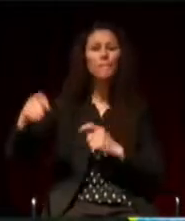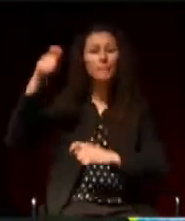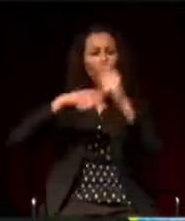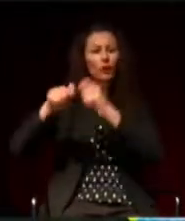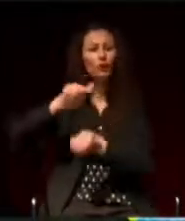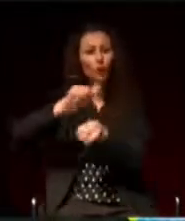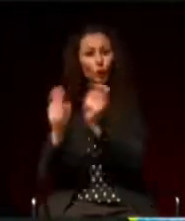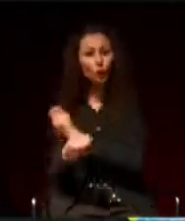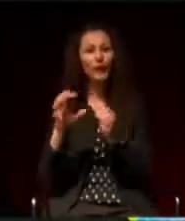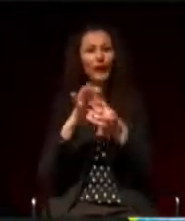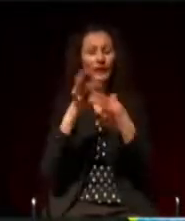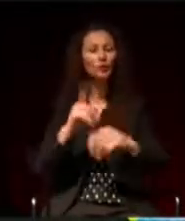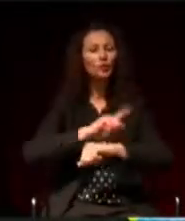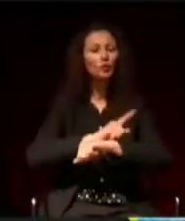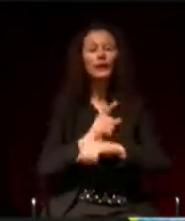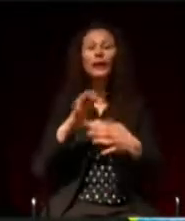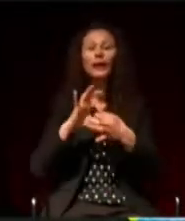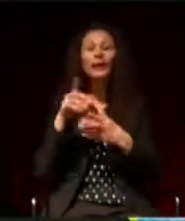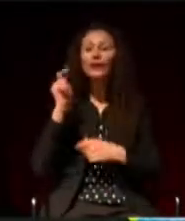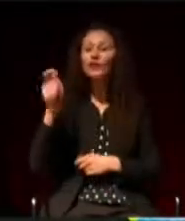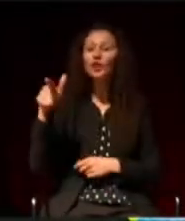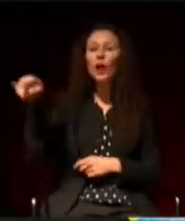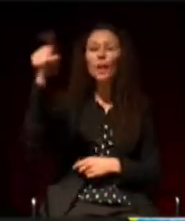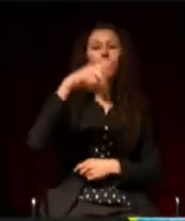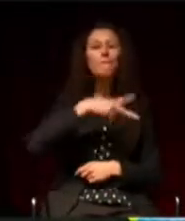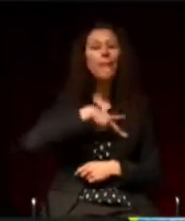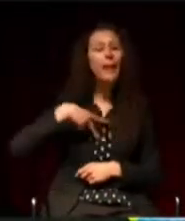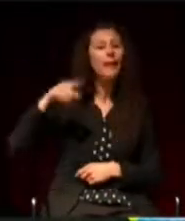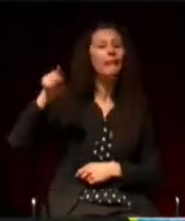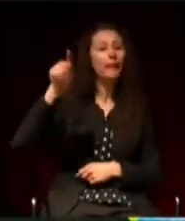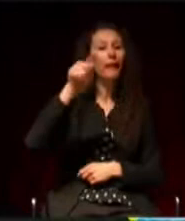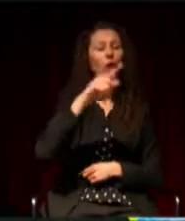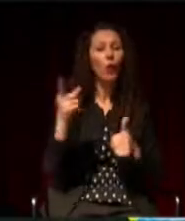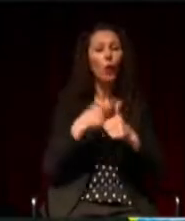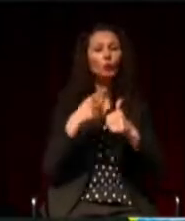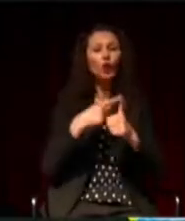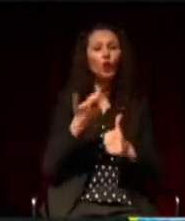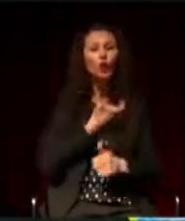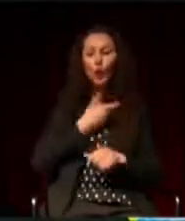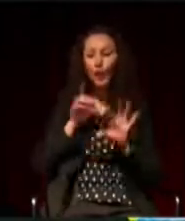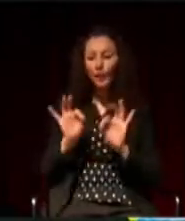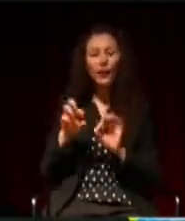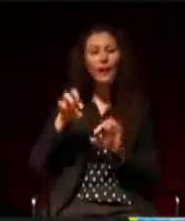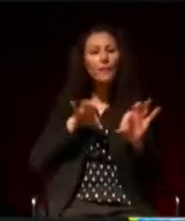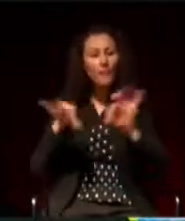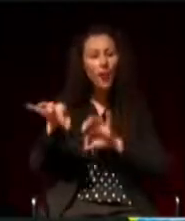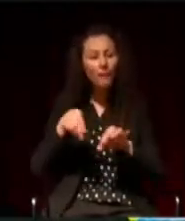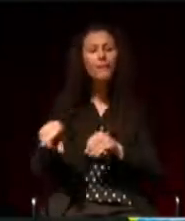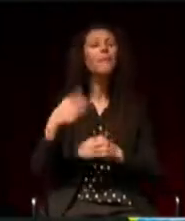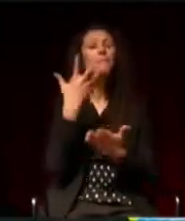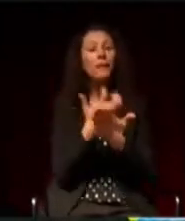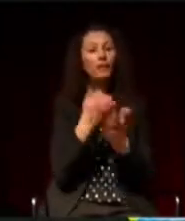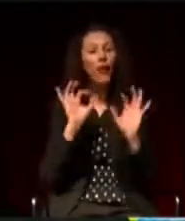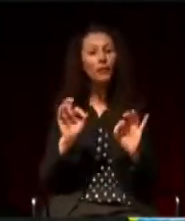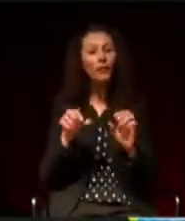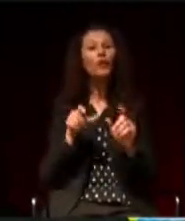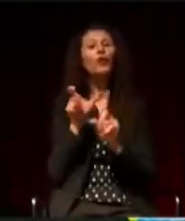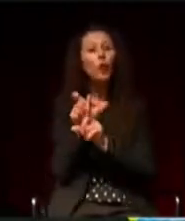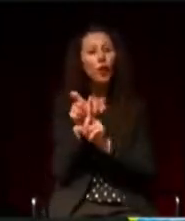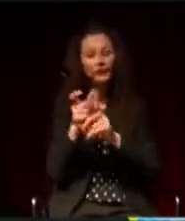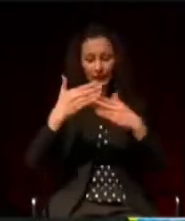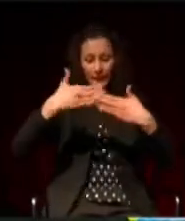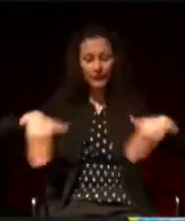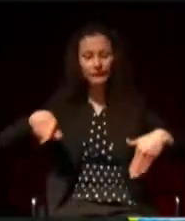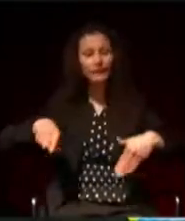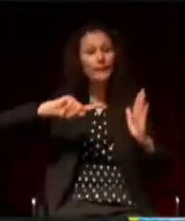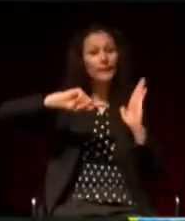yapıların dönüşümüne ilişkin süreçte ilgili ilçe belediyelerince öncelikle yürürlükteki imar planında mevcut plandaki durumu korunacak alan